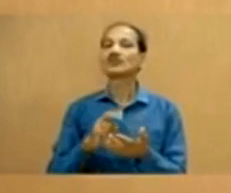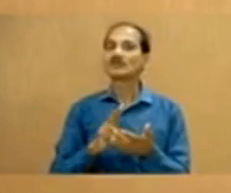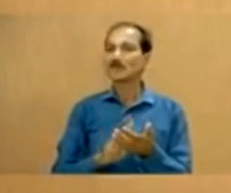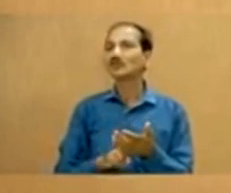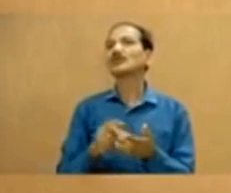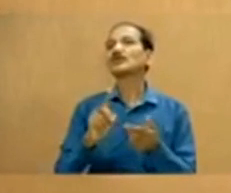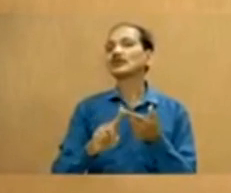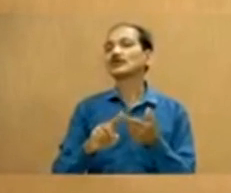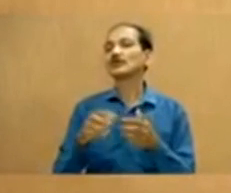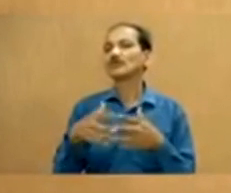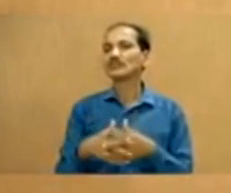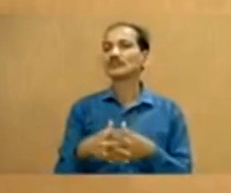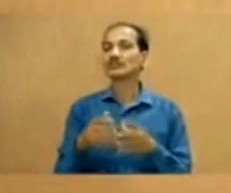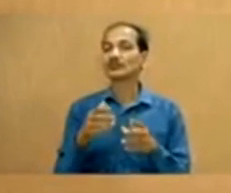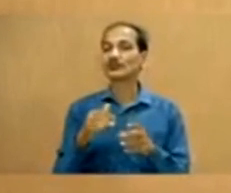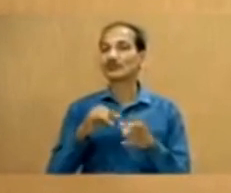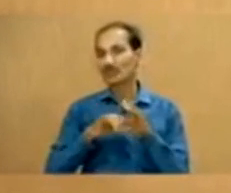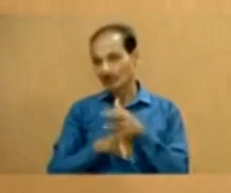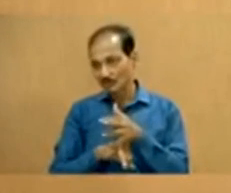ଚାହିଁବି ଯେ ଏ ଯାବତ୍